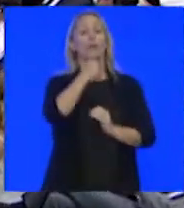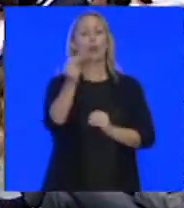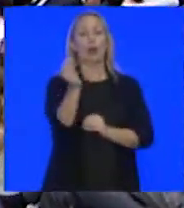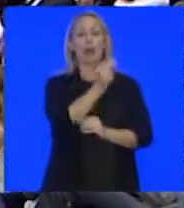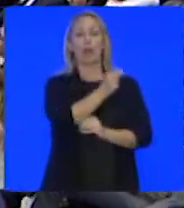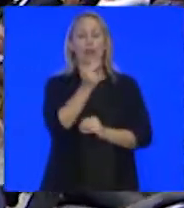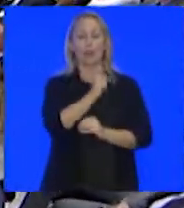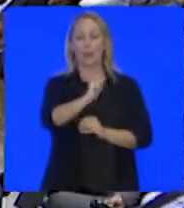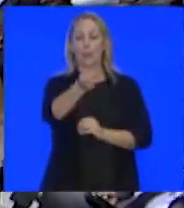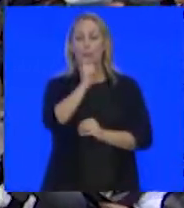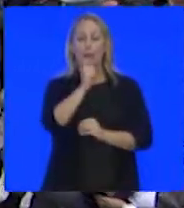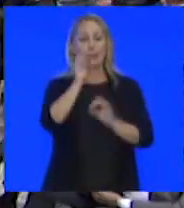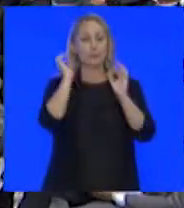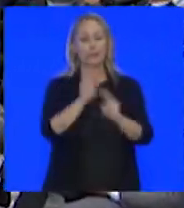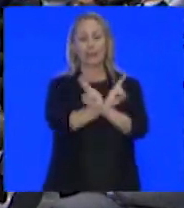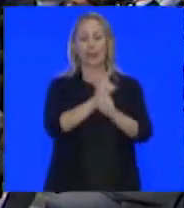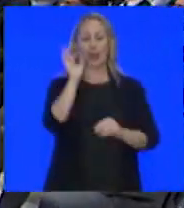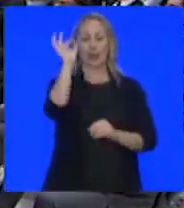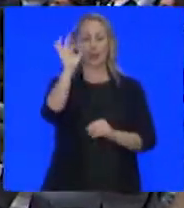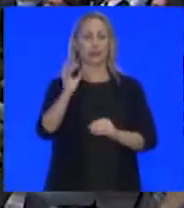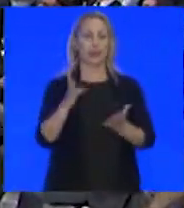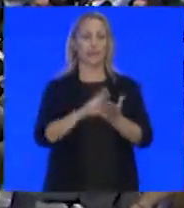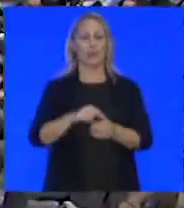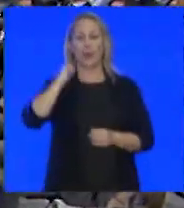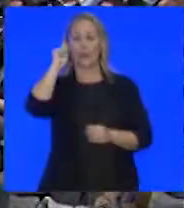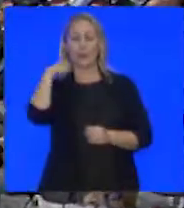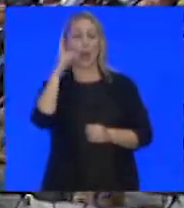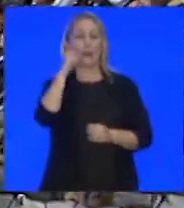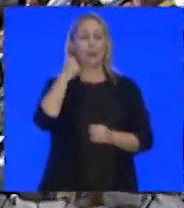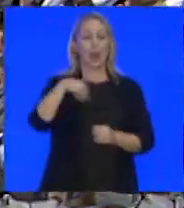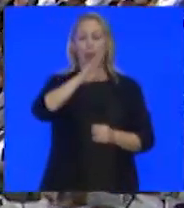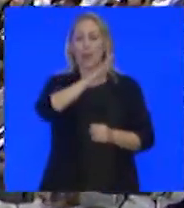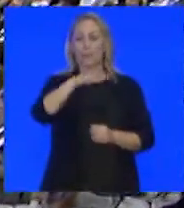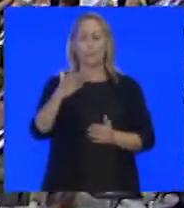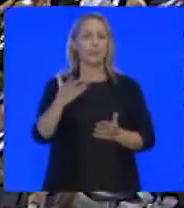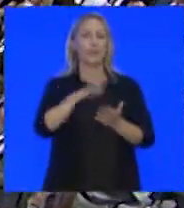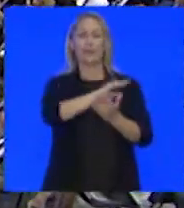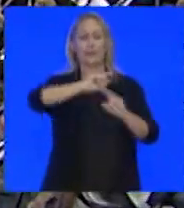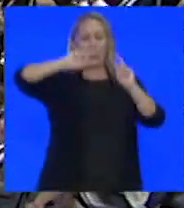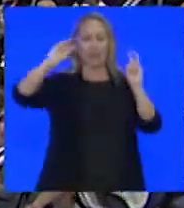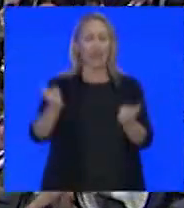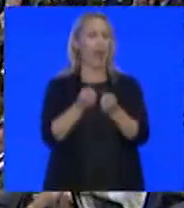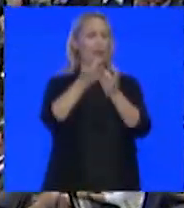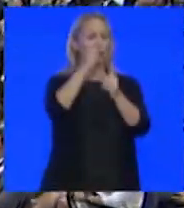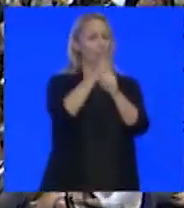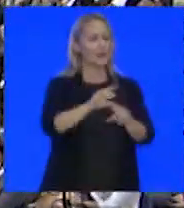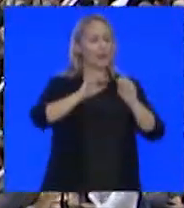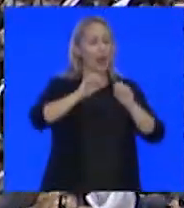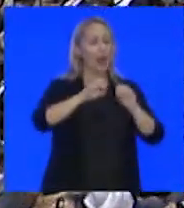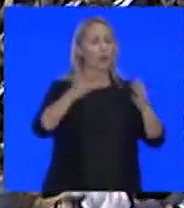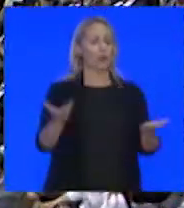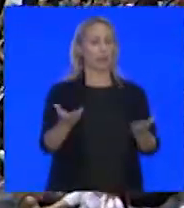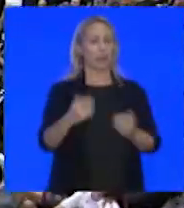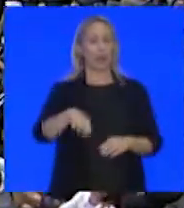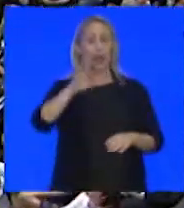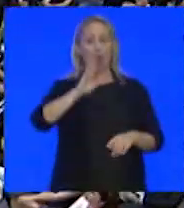στοχευμένες πολιτικές. Γονείς με παιδιά με ειδικά προβλήματα όσον αφορά τη διάγνωση για την ειδική αγωγή, τους απόδημους